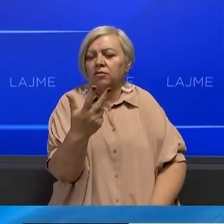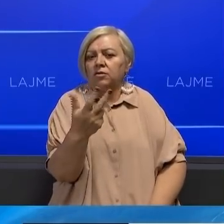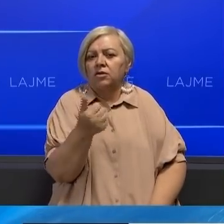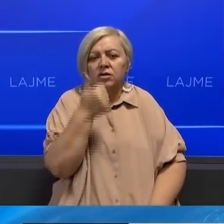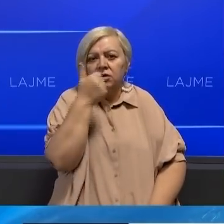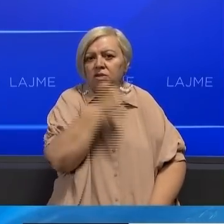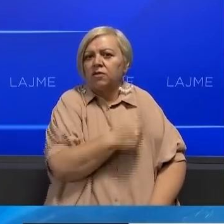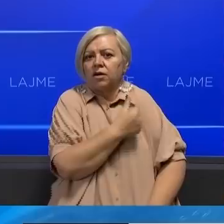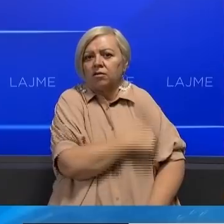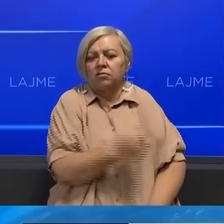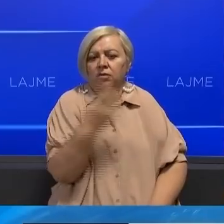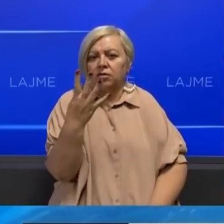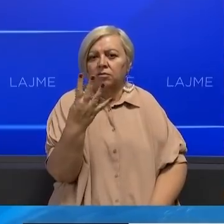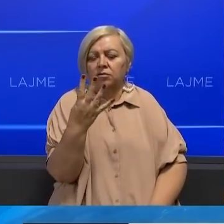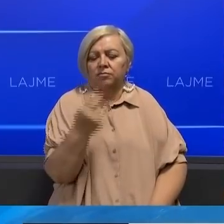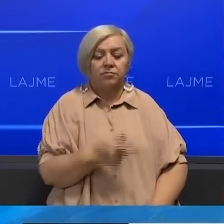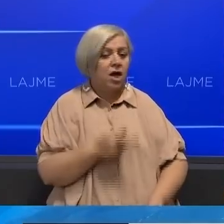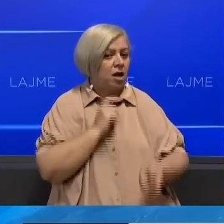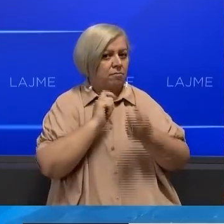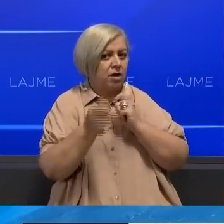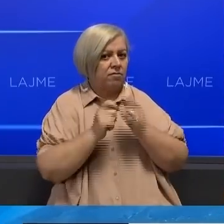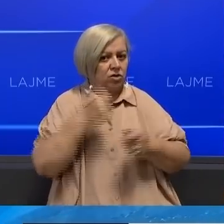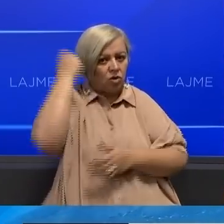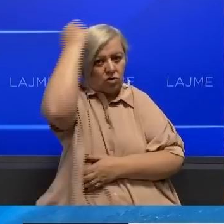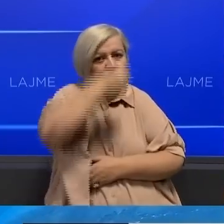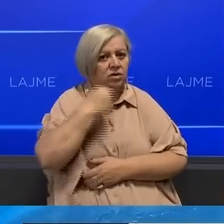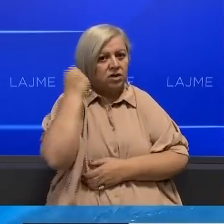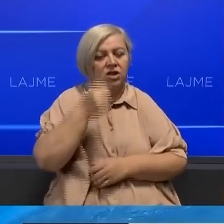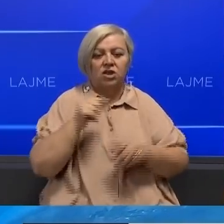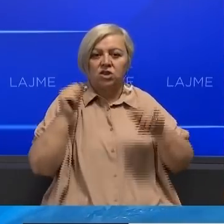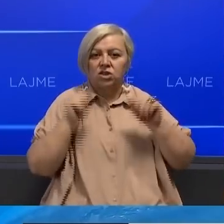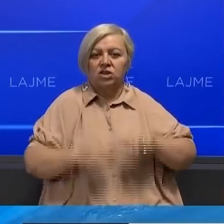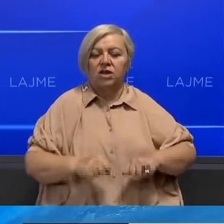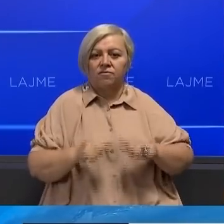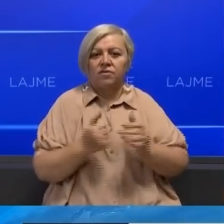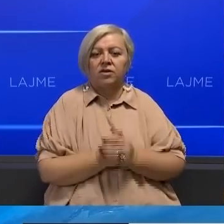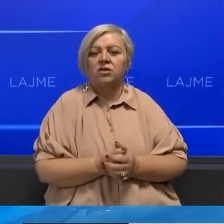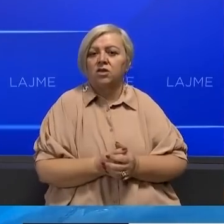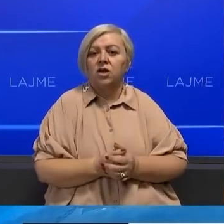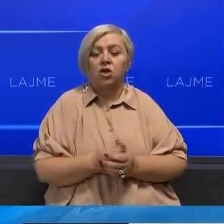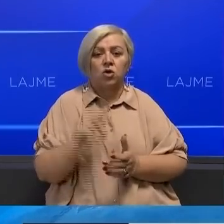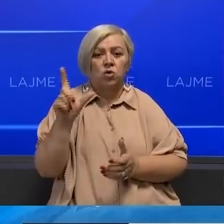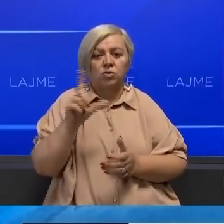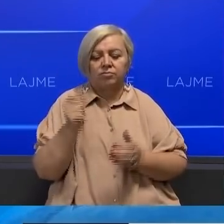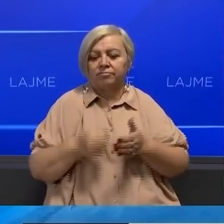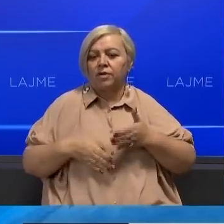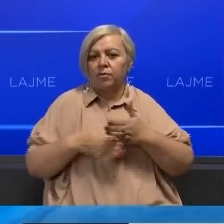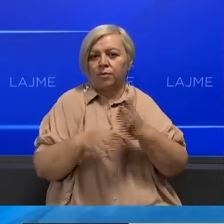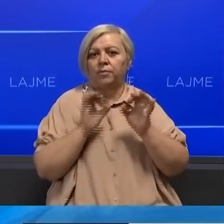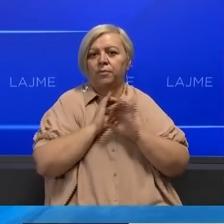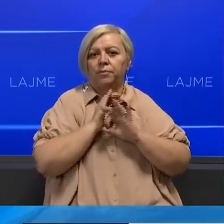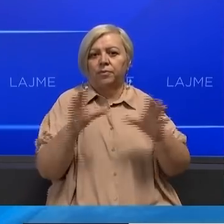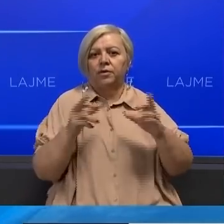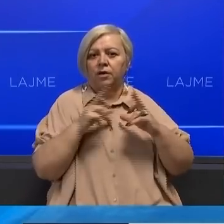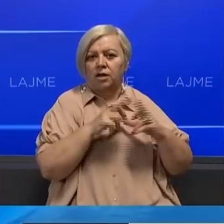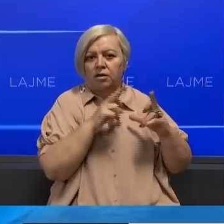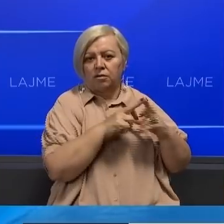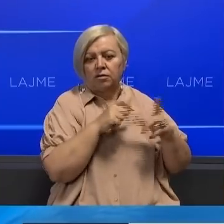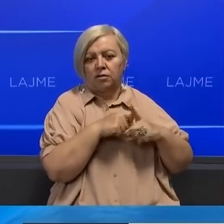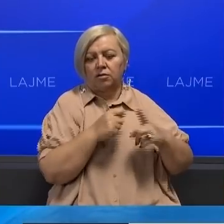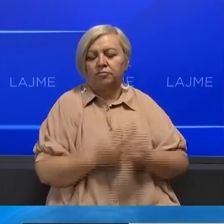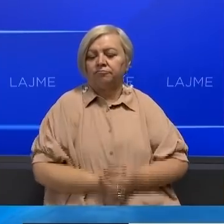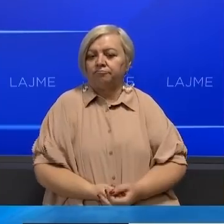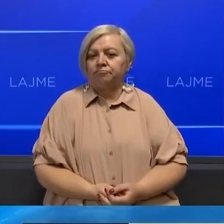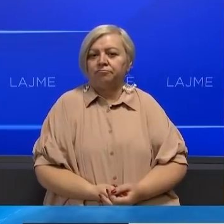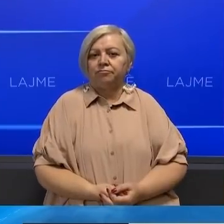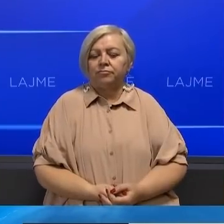çka ndodh mas 4 vjetve. Marrëveshja mes Kosovës dhe qeverisë edukatës së madhe të Luksemburgut nuk u përkra as nga AK. A